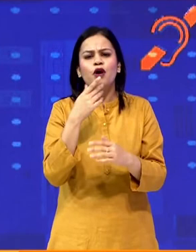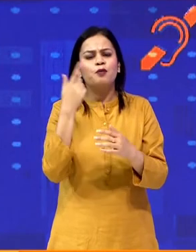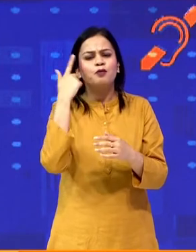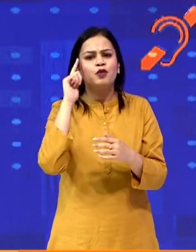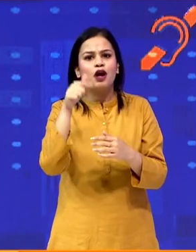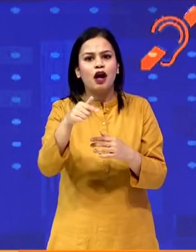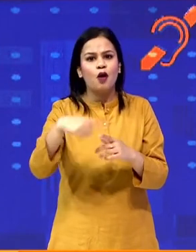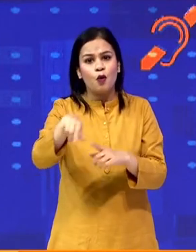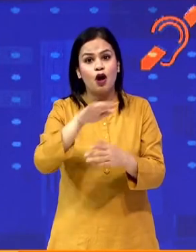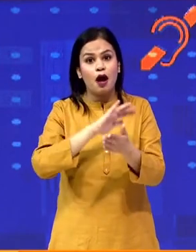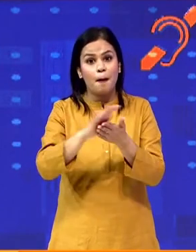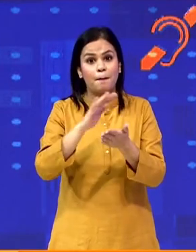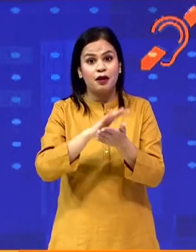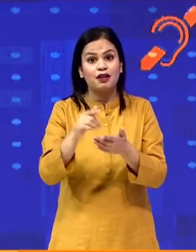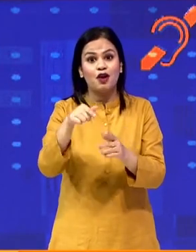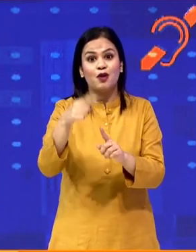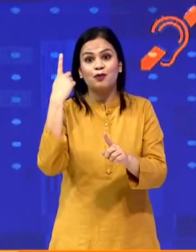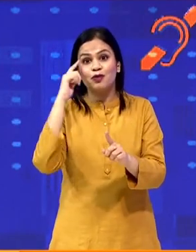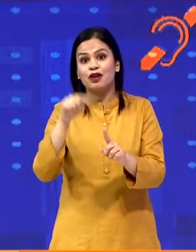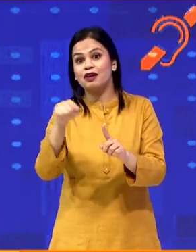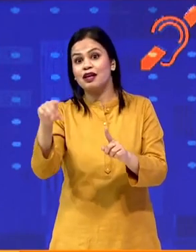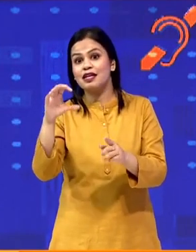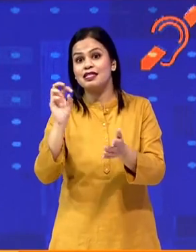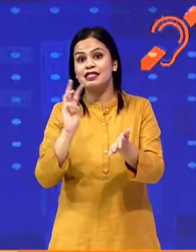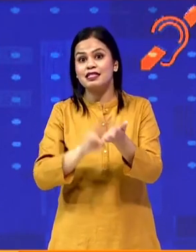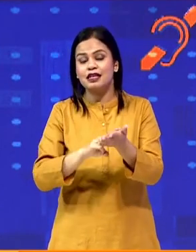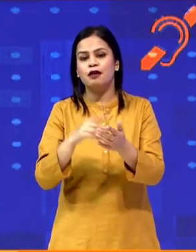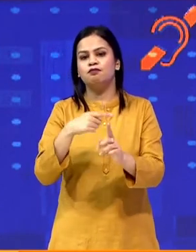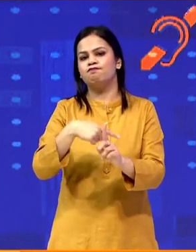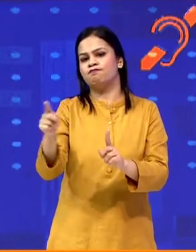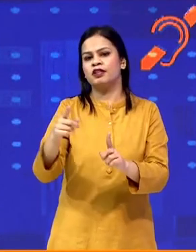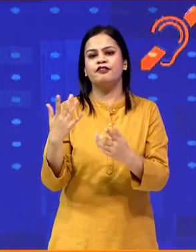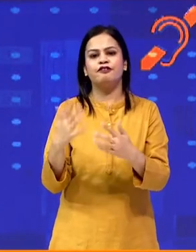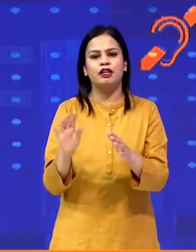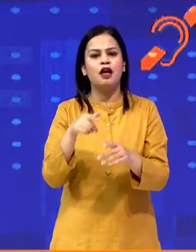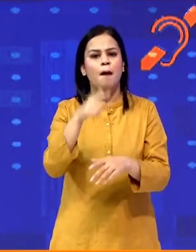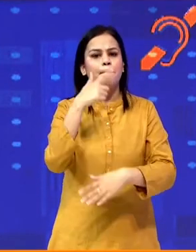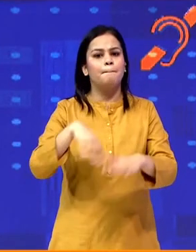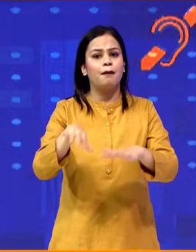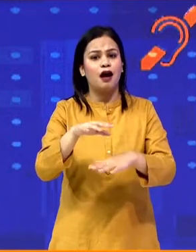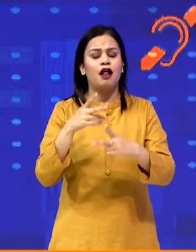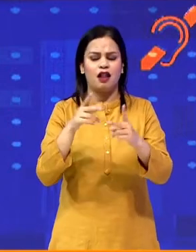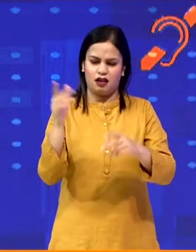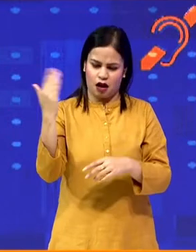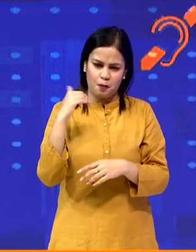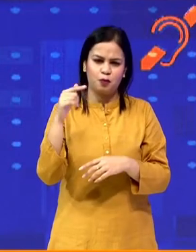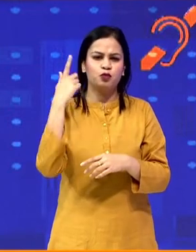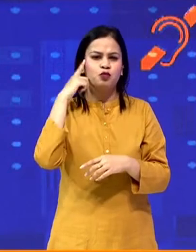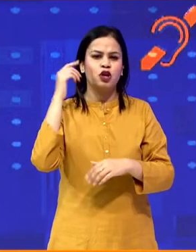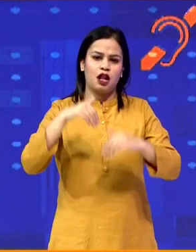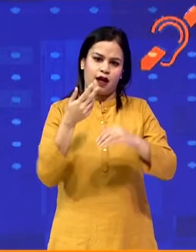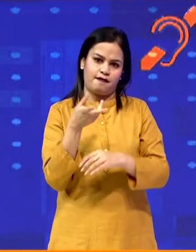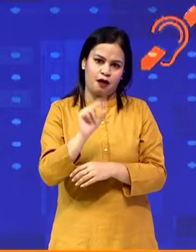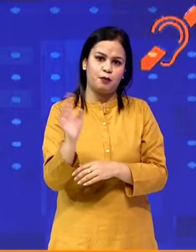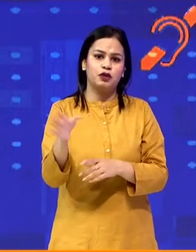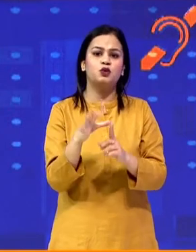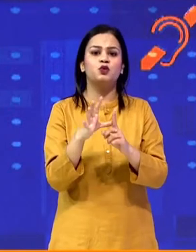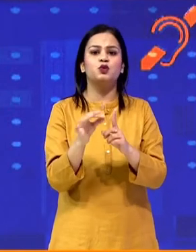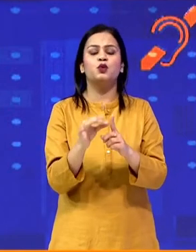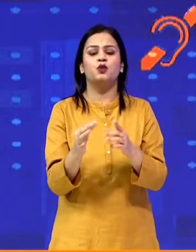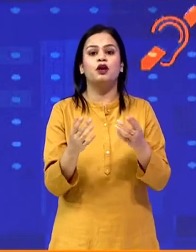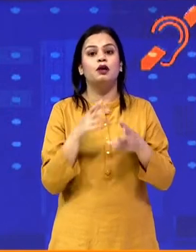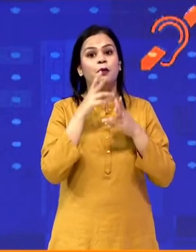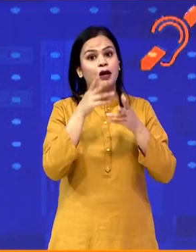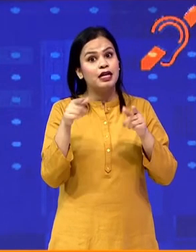कम के खिलाफ वोडाफोन कॉन्फिडेंस दिया अब करो उसका इलेक्शन करो तो मैंने अपने